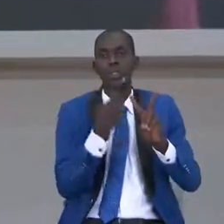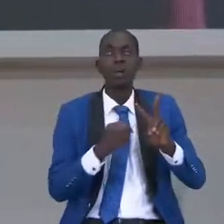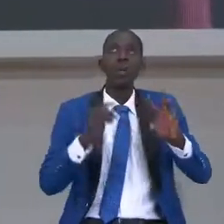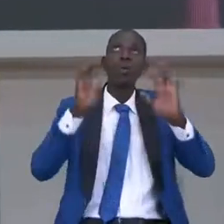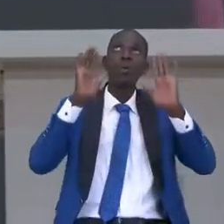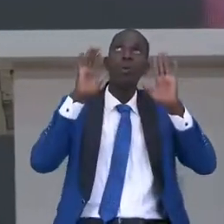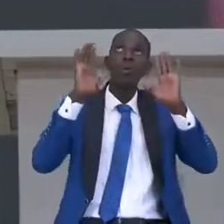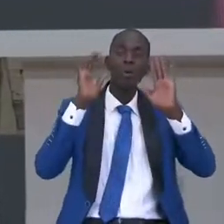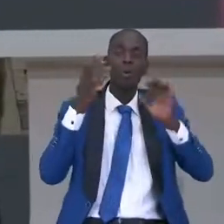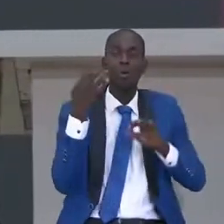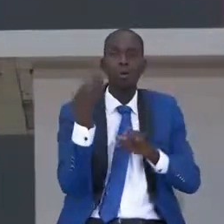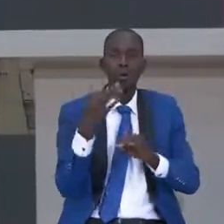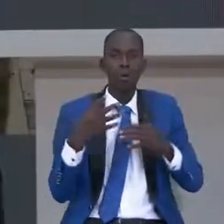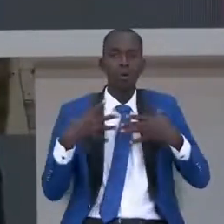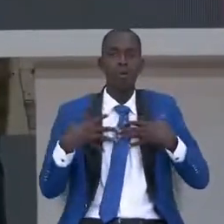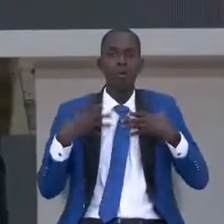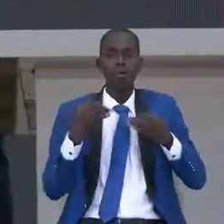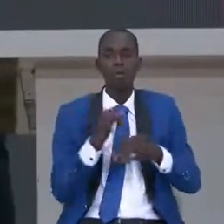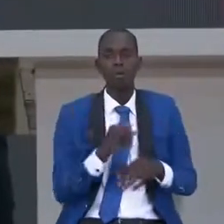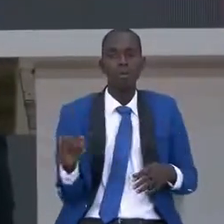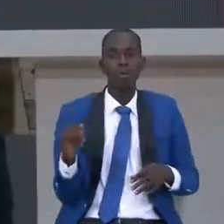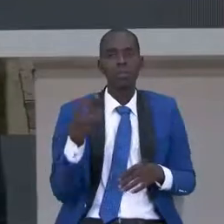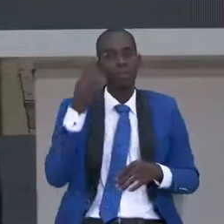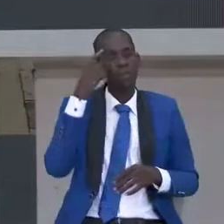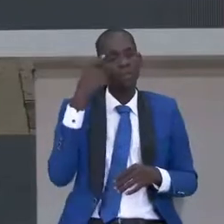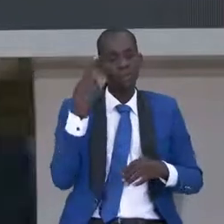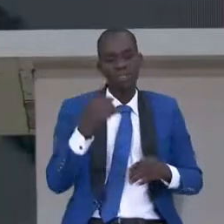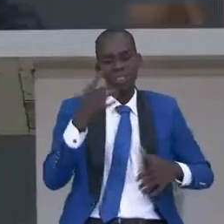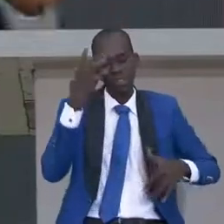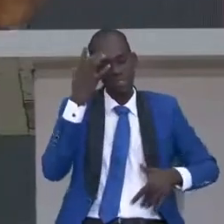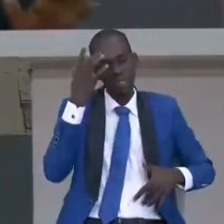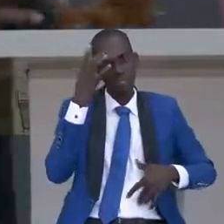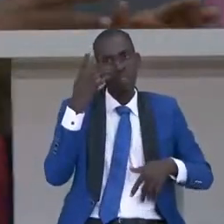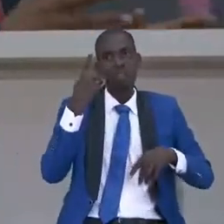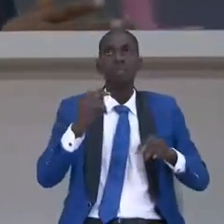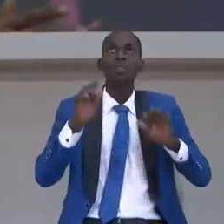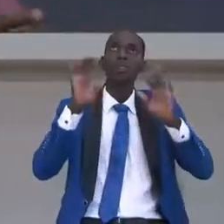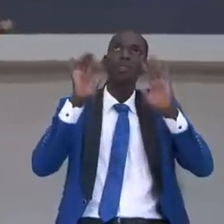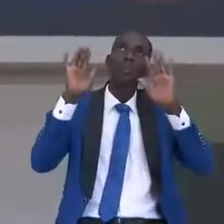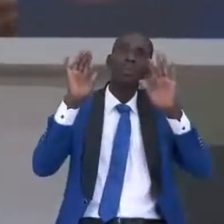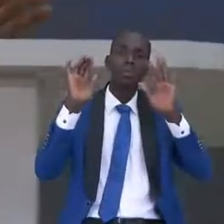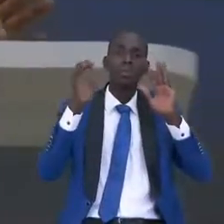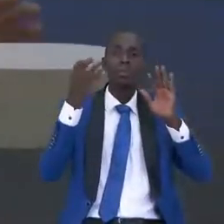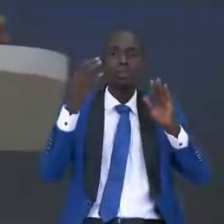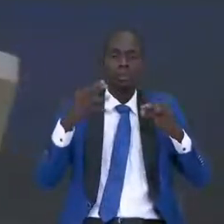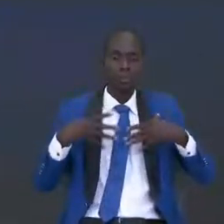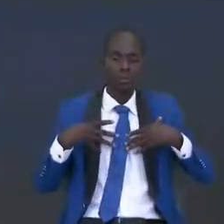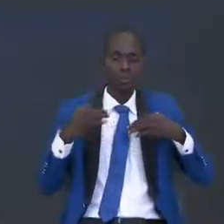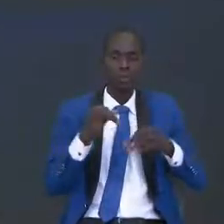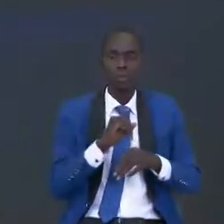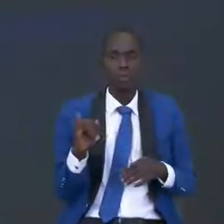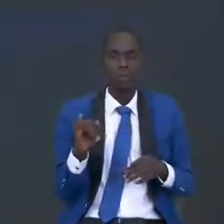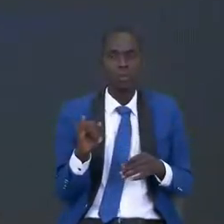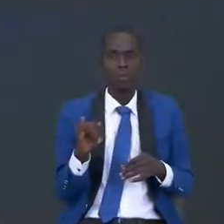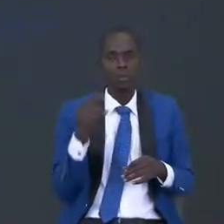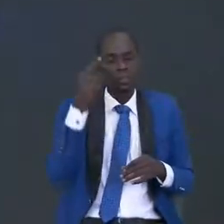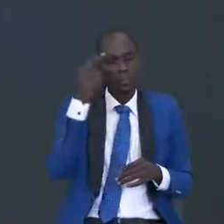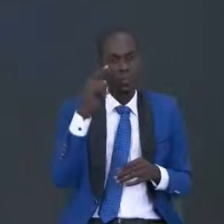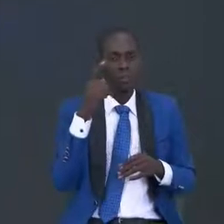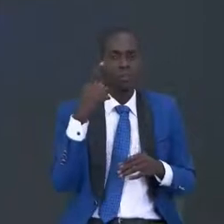le prodige de la guérison et pour le malade. Le prodige de la guérison pour